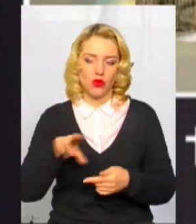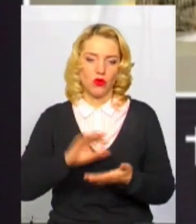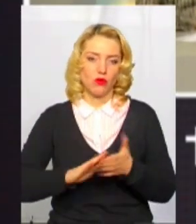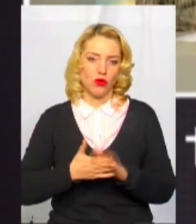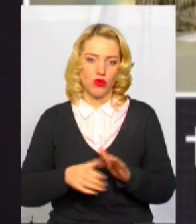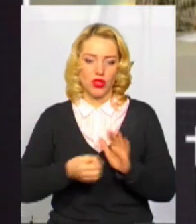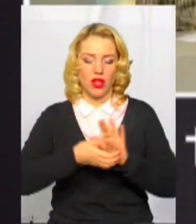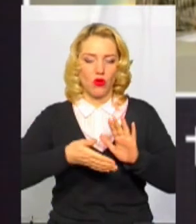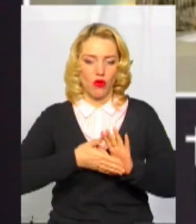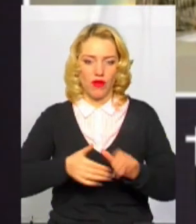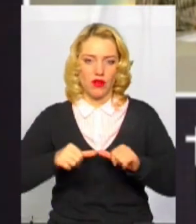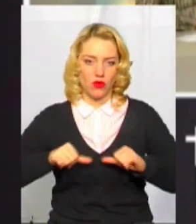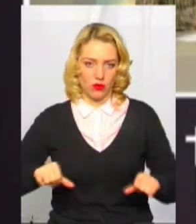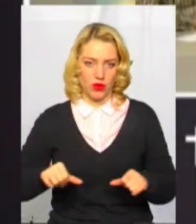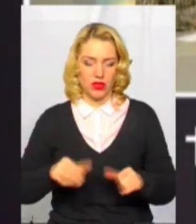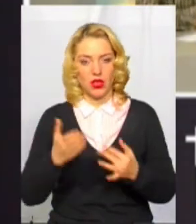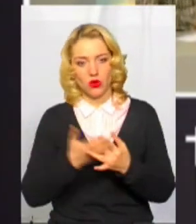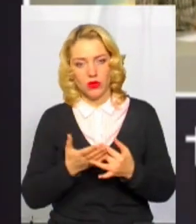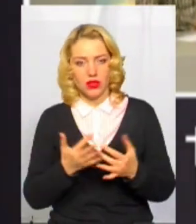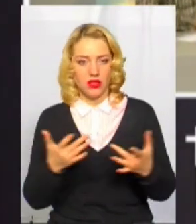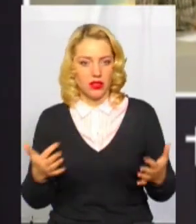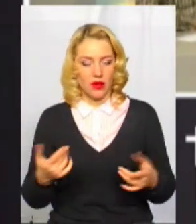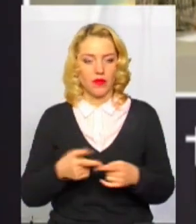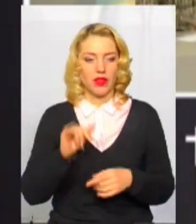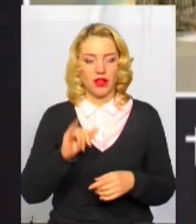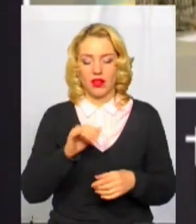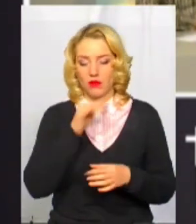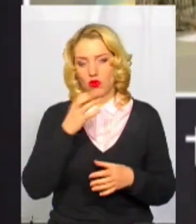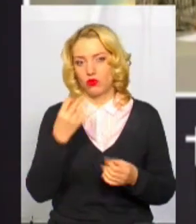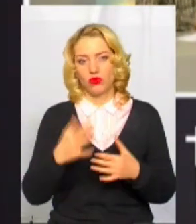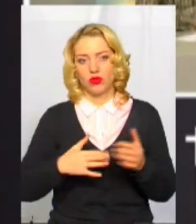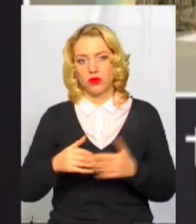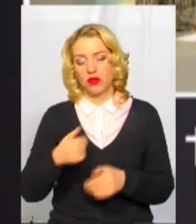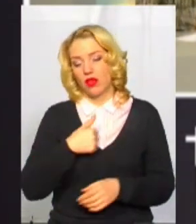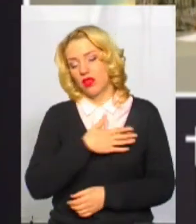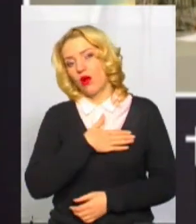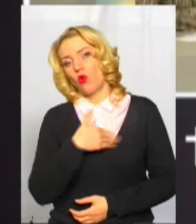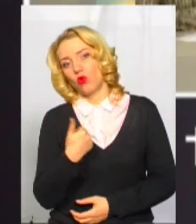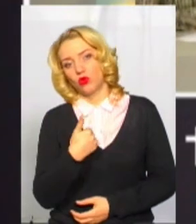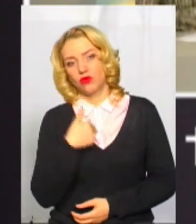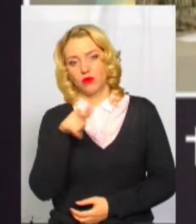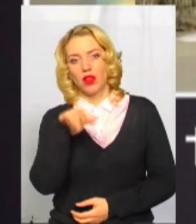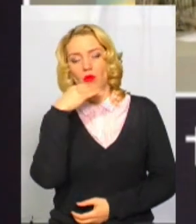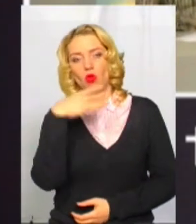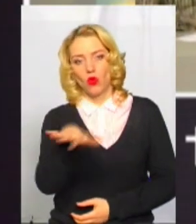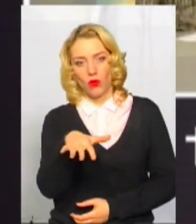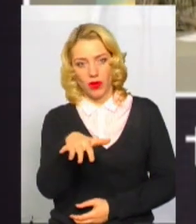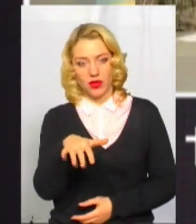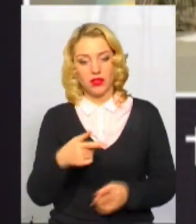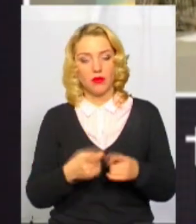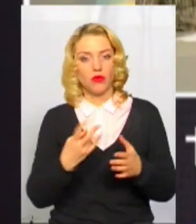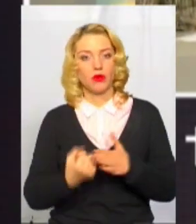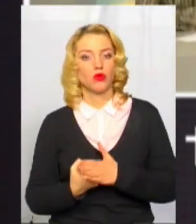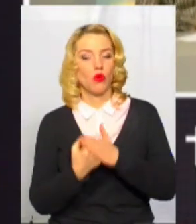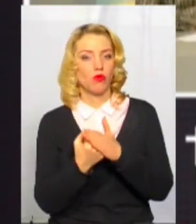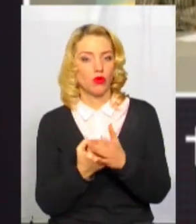субсидій і різних видів допомог. Тому не може просто спеціаліст сказати, що я не хочу, бо ви мені не подобаєтесь. Вона має